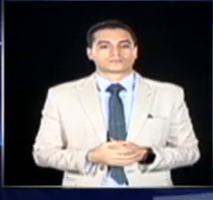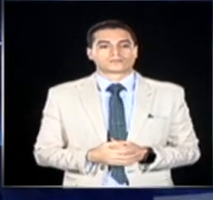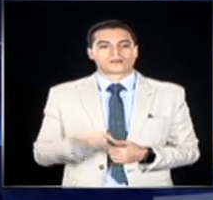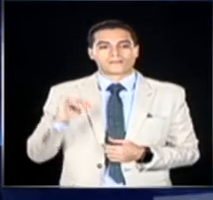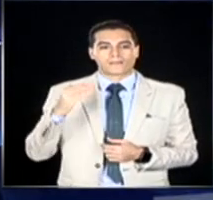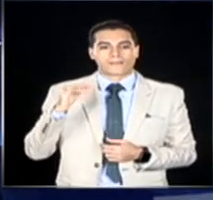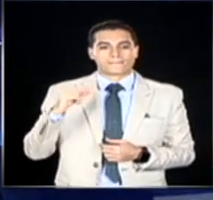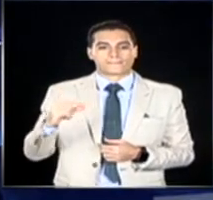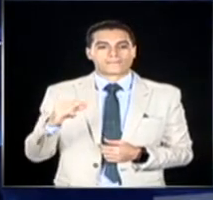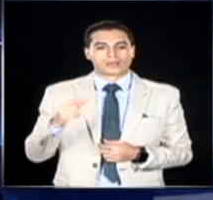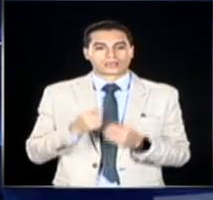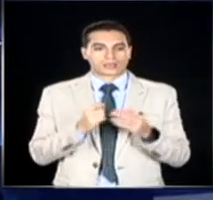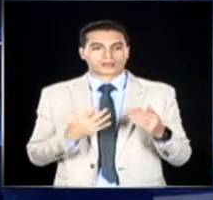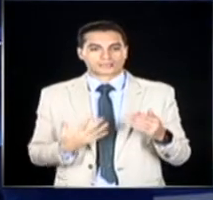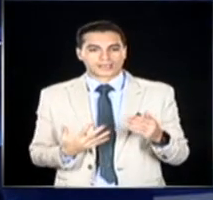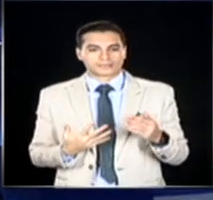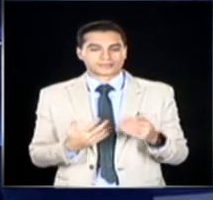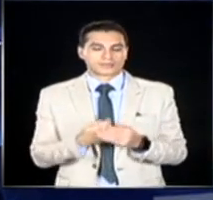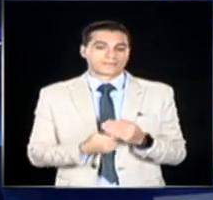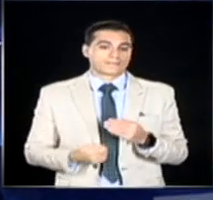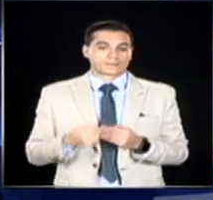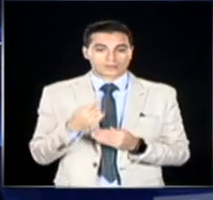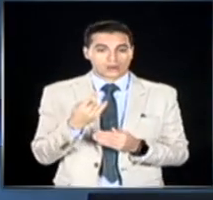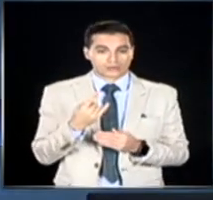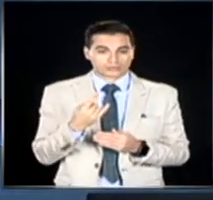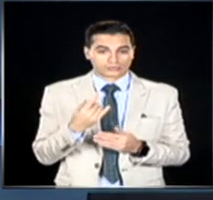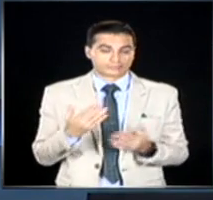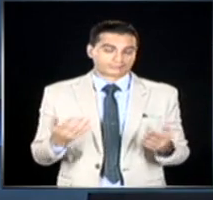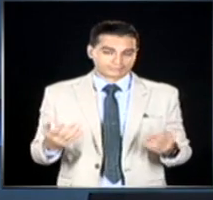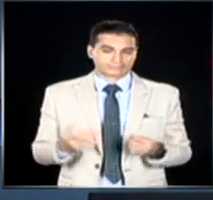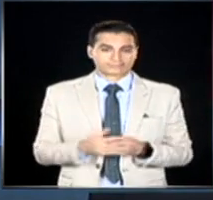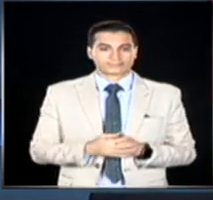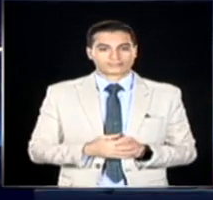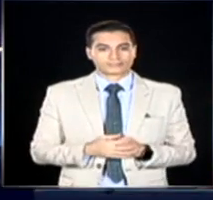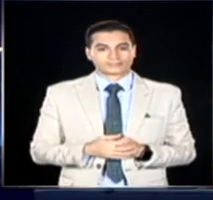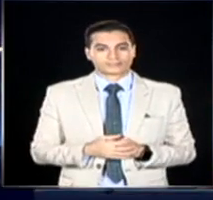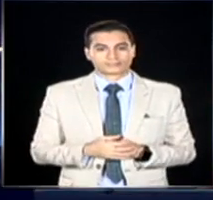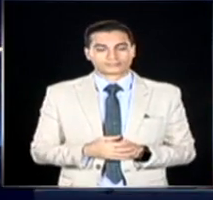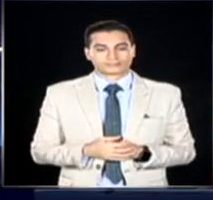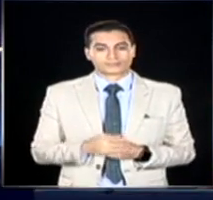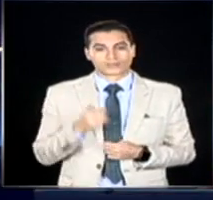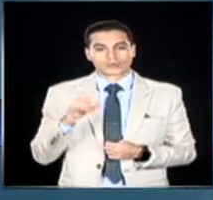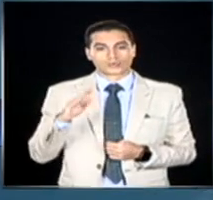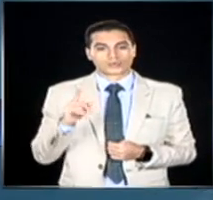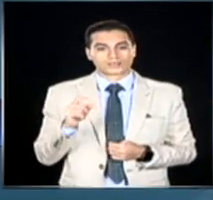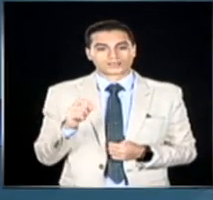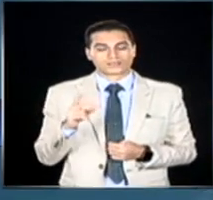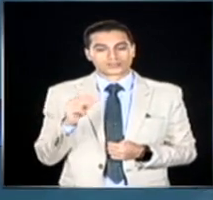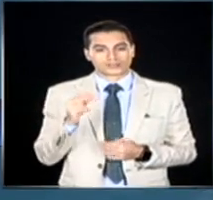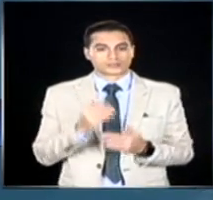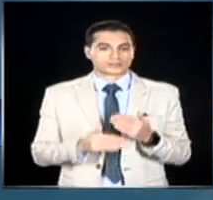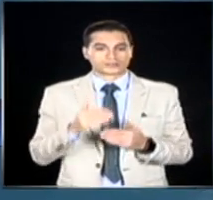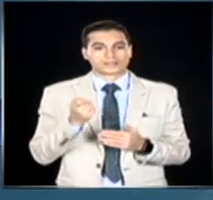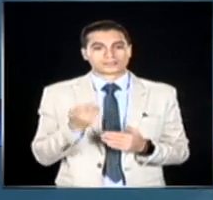محمد ناقص 5، 15 نقطة تبقى 10. يوسف معاك 20